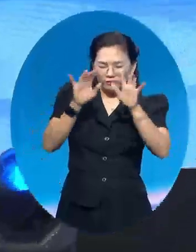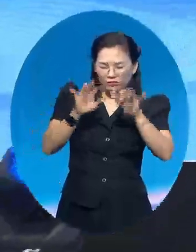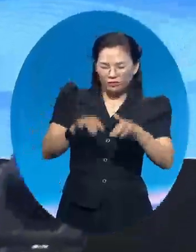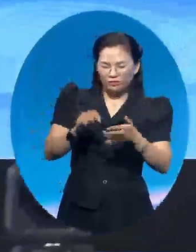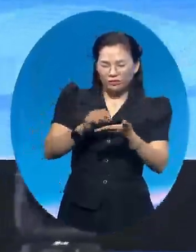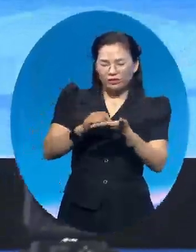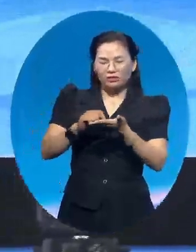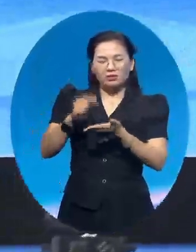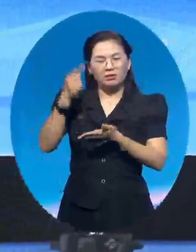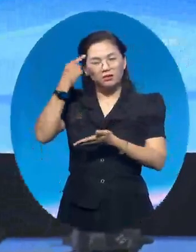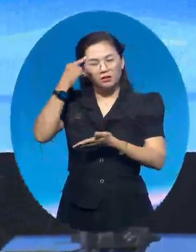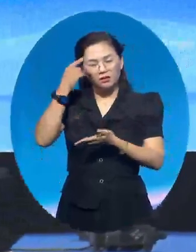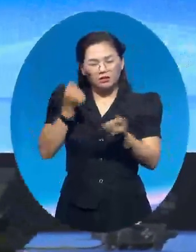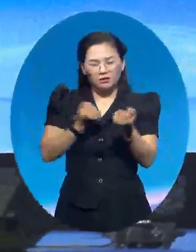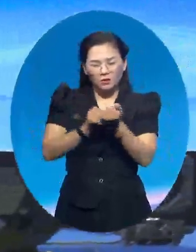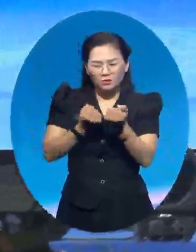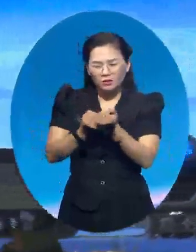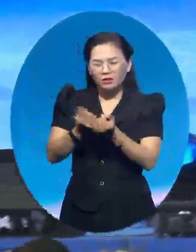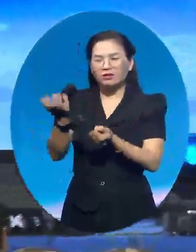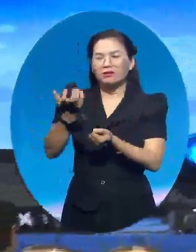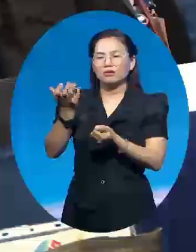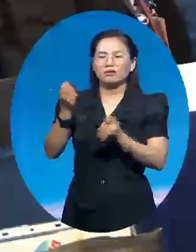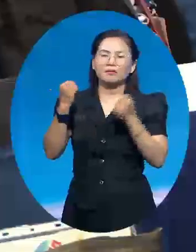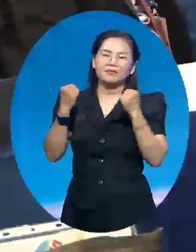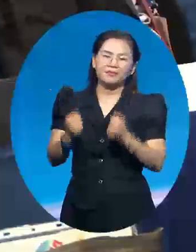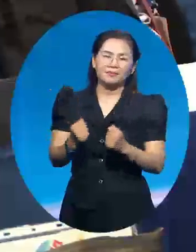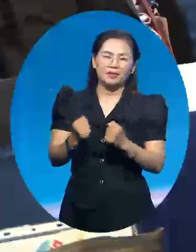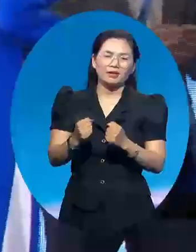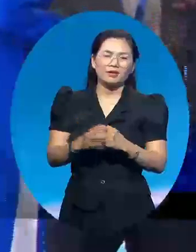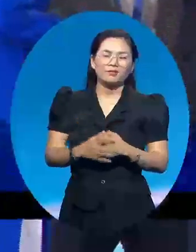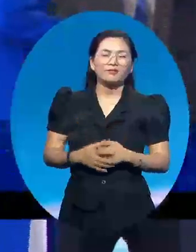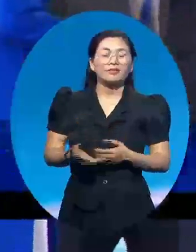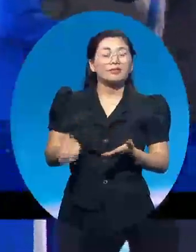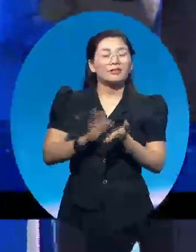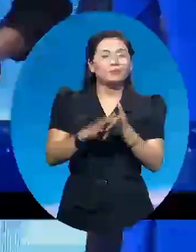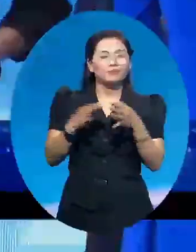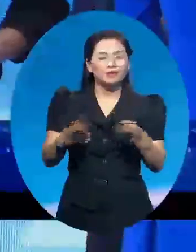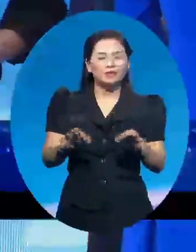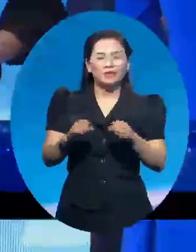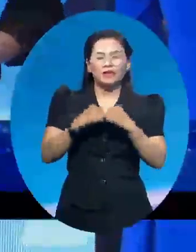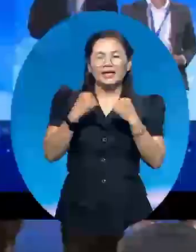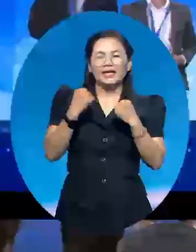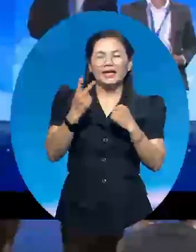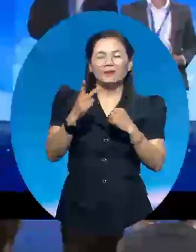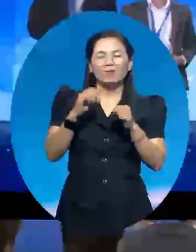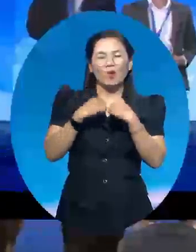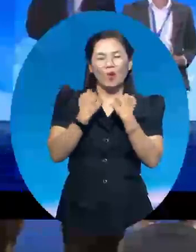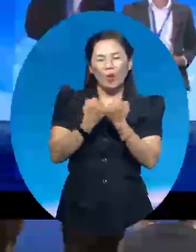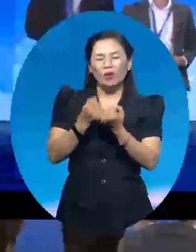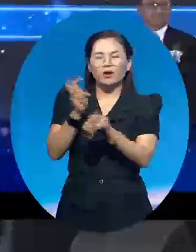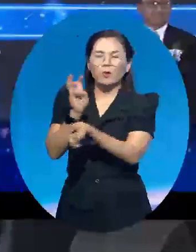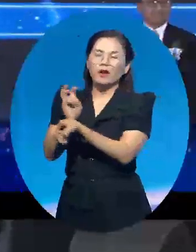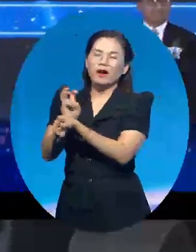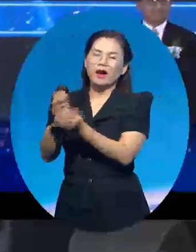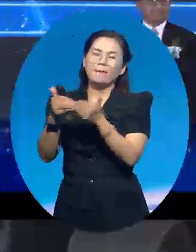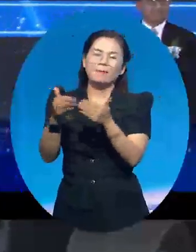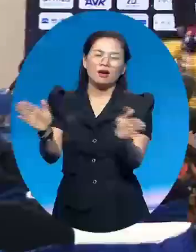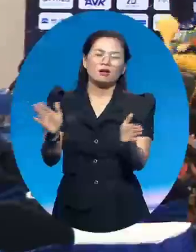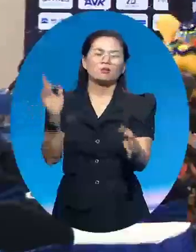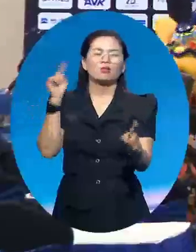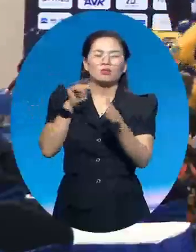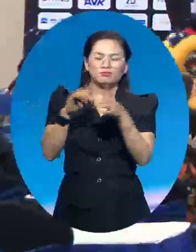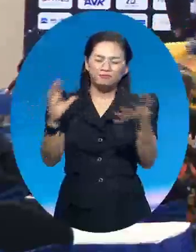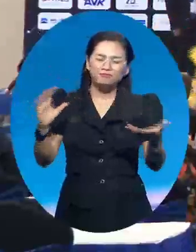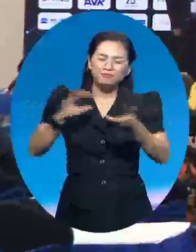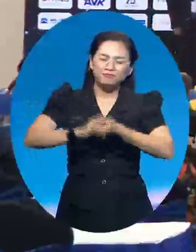tăng cường hợp tác thúc đẩy ngành nước bền vững và bao trùm tại Việt Nam, đồng thời ra mắt Hiệp hội ngành nước các nước Đông Nam Á nhằm tăng cường hợp tác vì